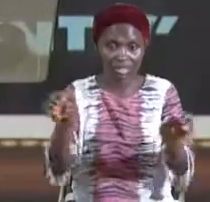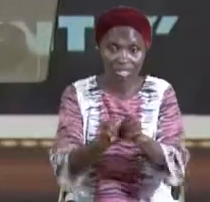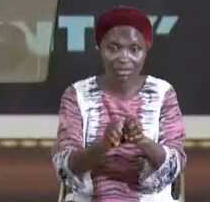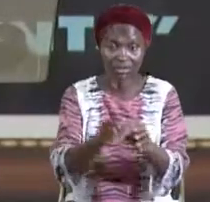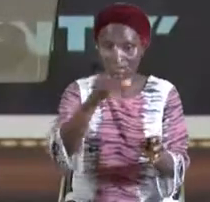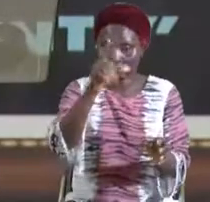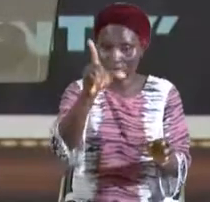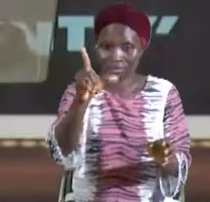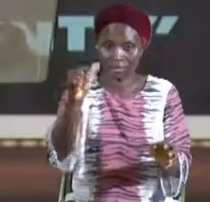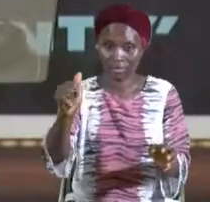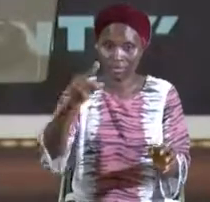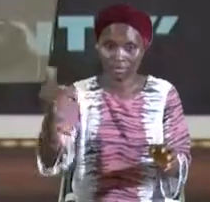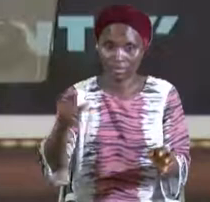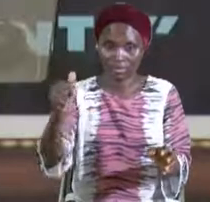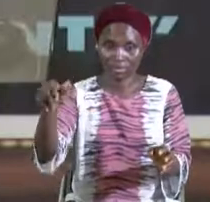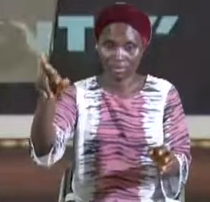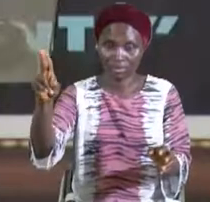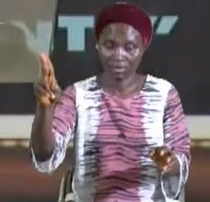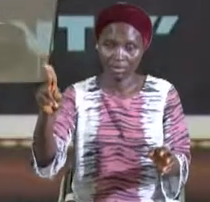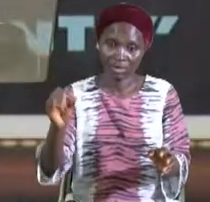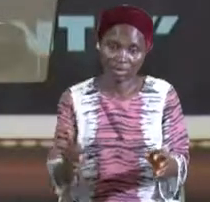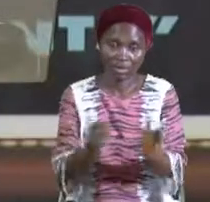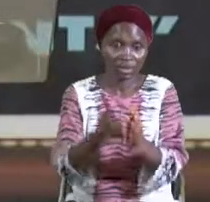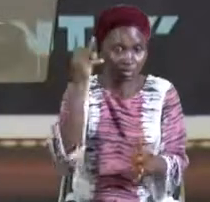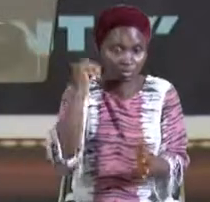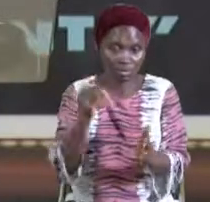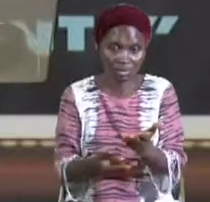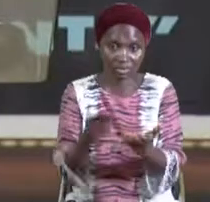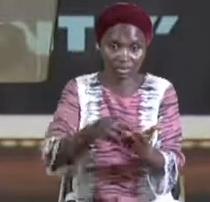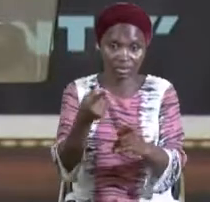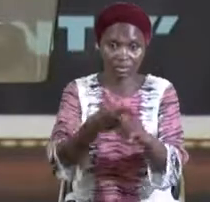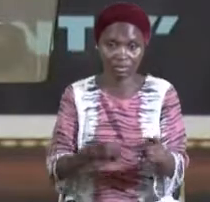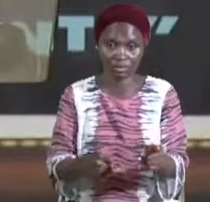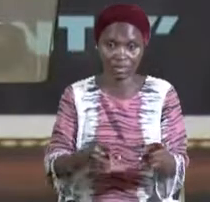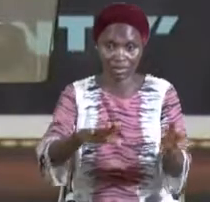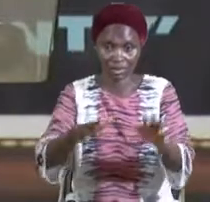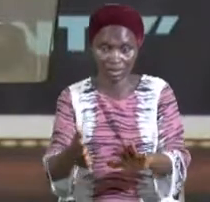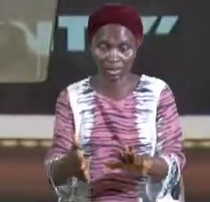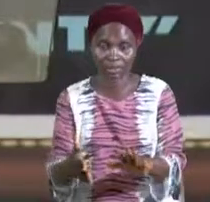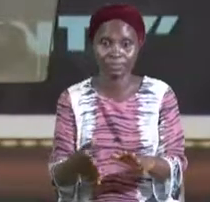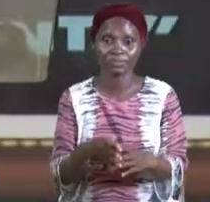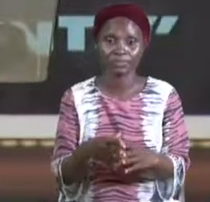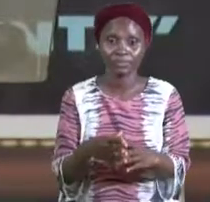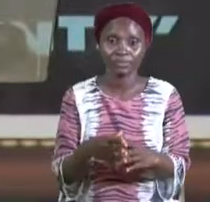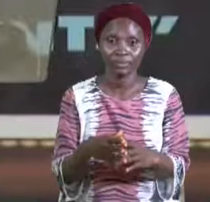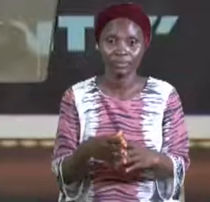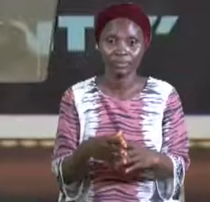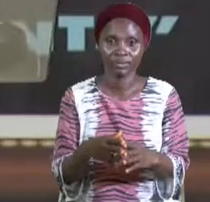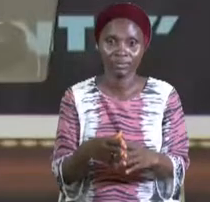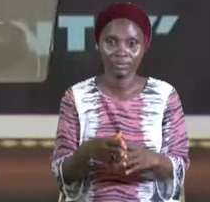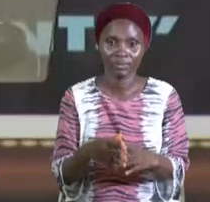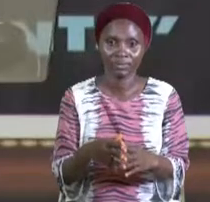ressuscité des morts. Et les gens sont allés croire au Seigneur Jésus-Christ à cause de Lazare qui est ressuscité des